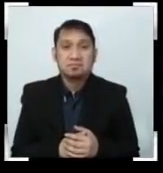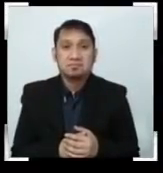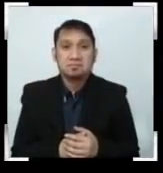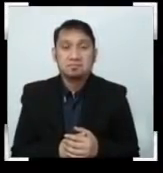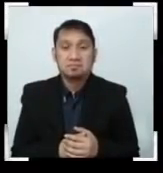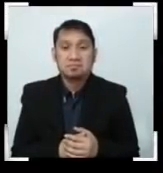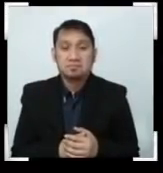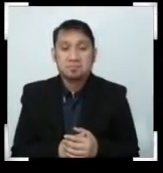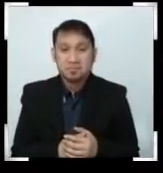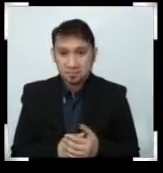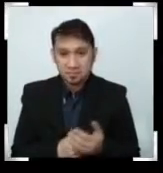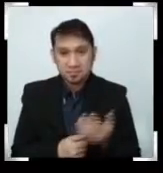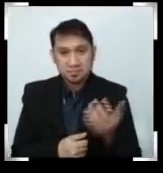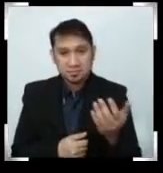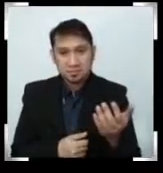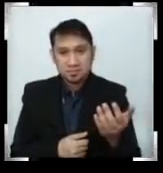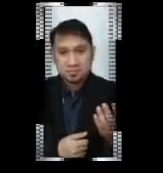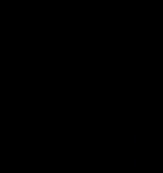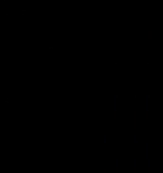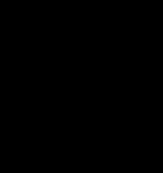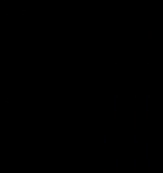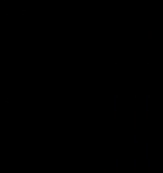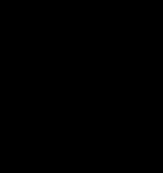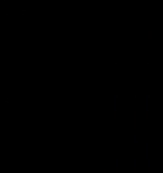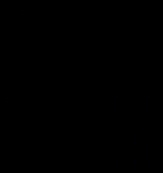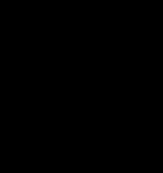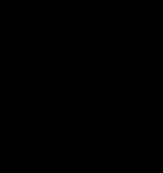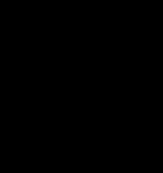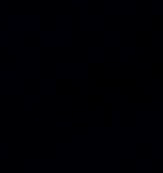Oscar Oida, GMA News.